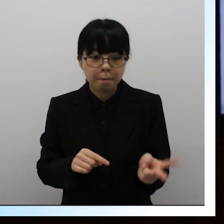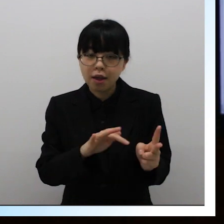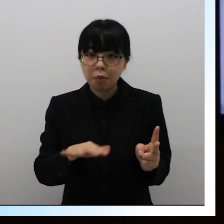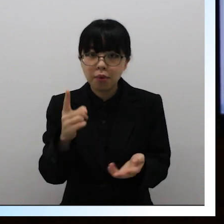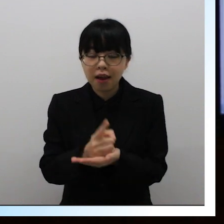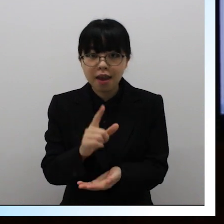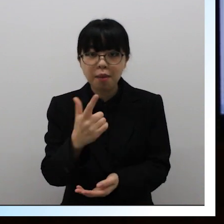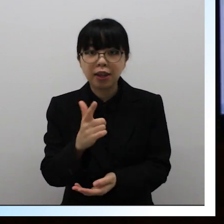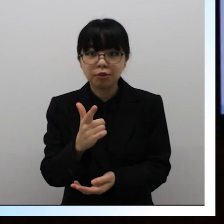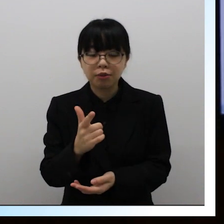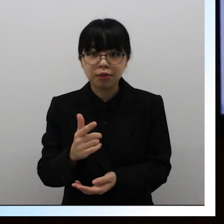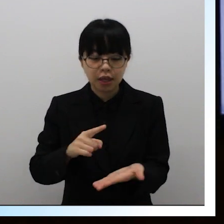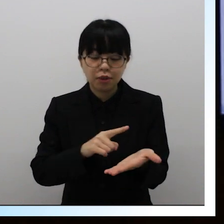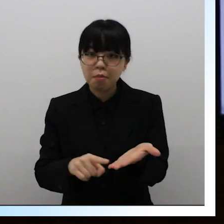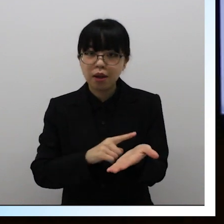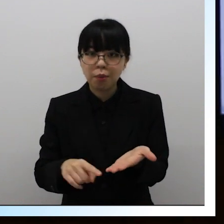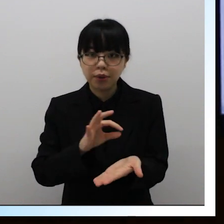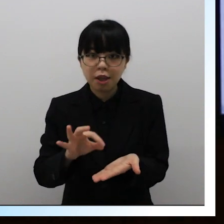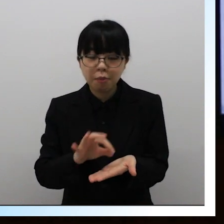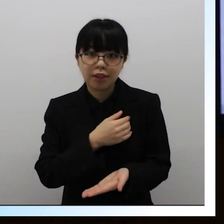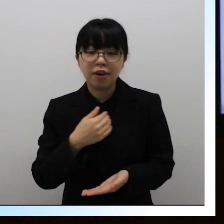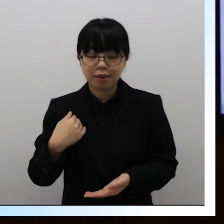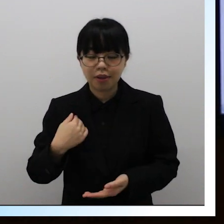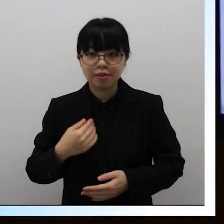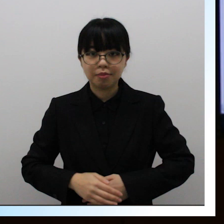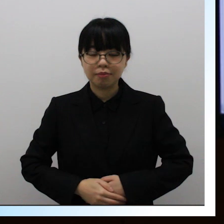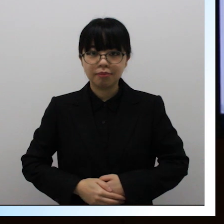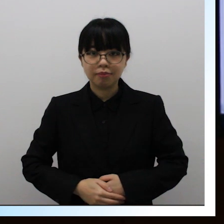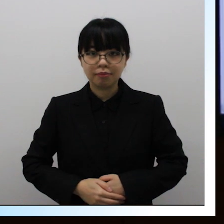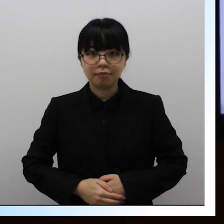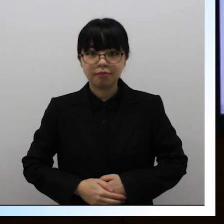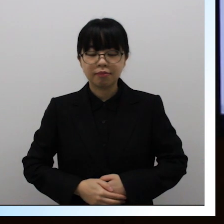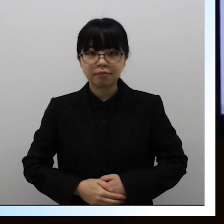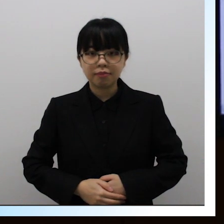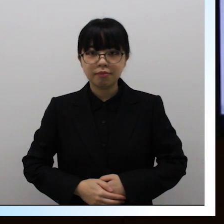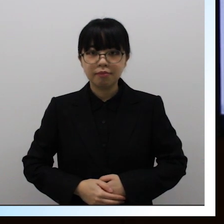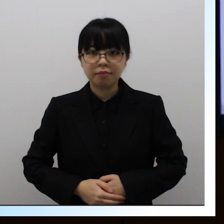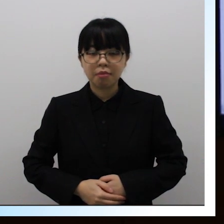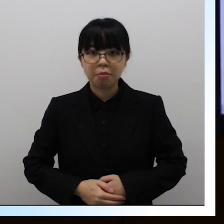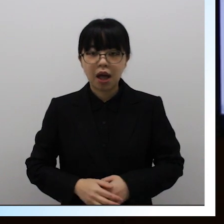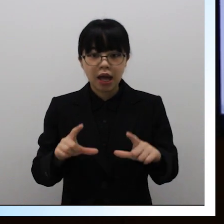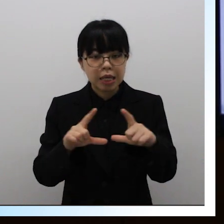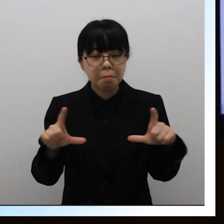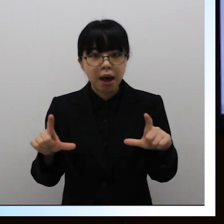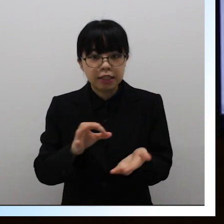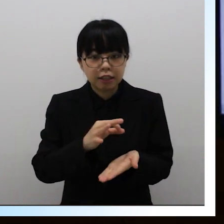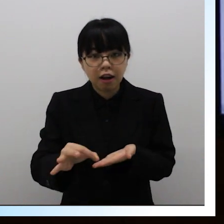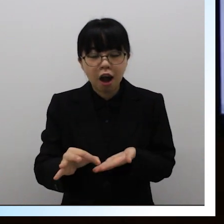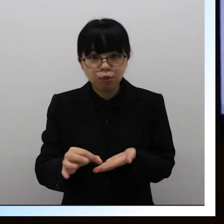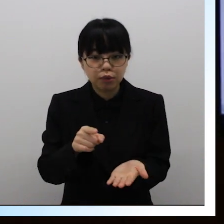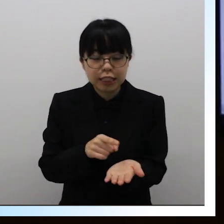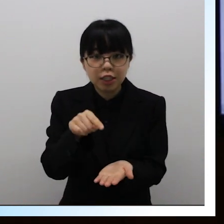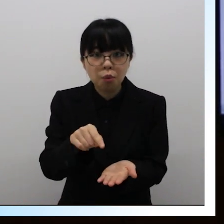スマートフォンからの利用にも対応しております。また市販の地図は著作権等の問題で使